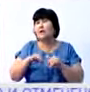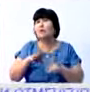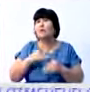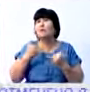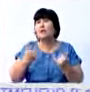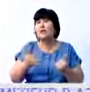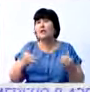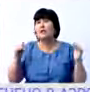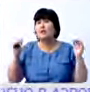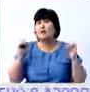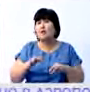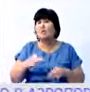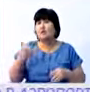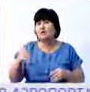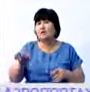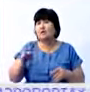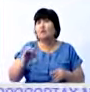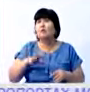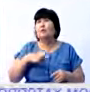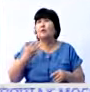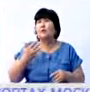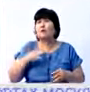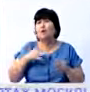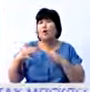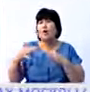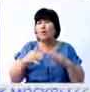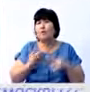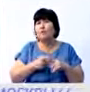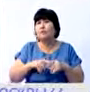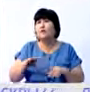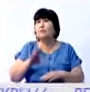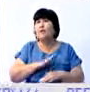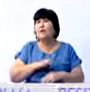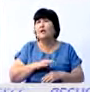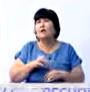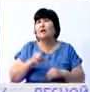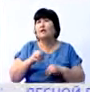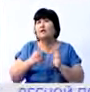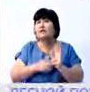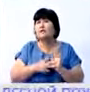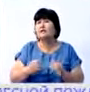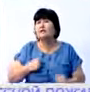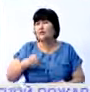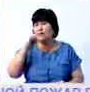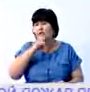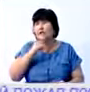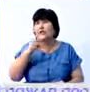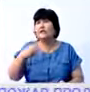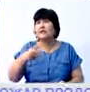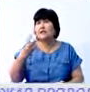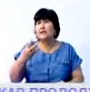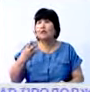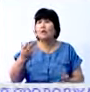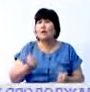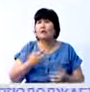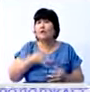подвергнута нападению со стороны маджахедов. Был 5-часовой бой. В результате этого боя погибло 17 воинов-казахстанцев, 33 получили ранения.